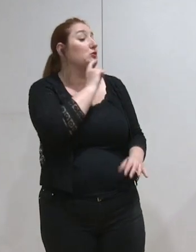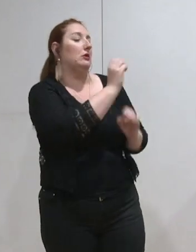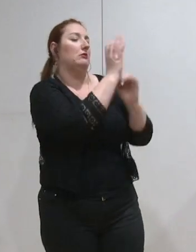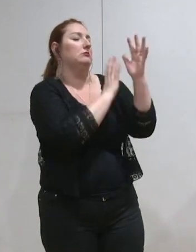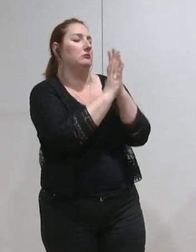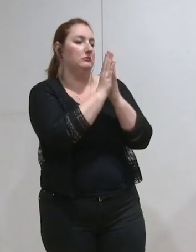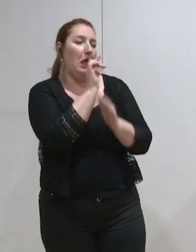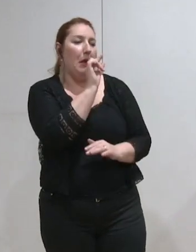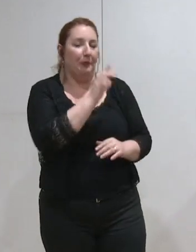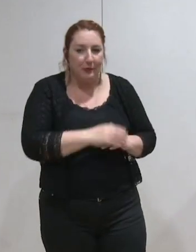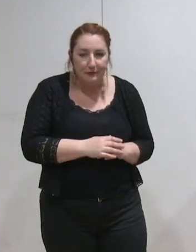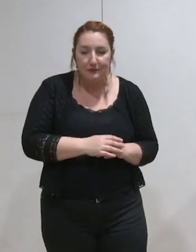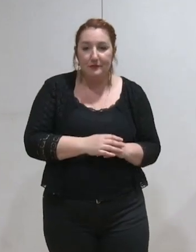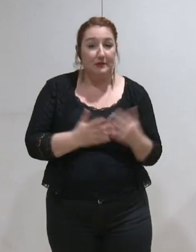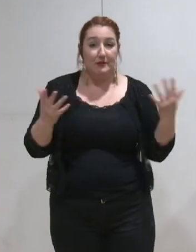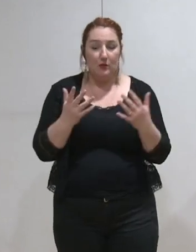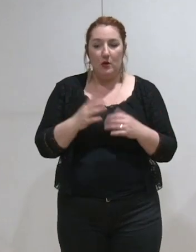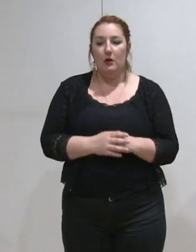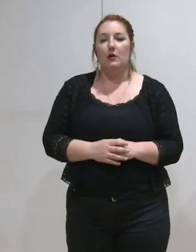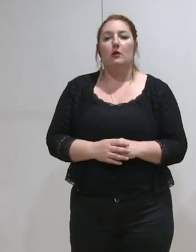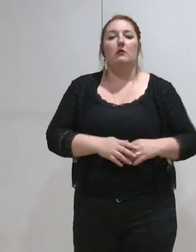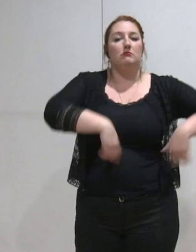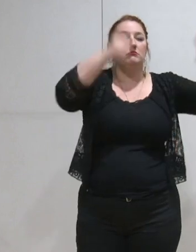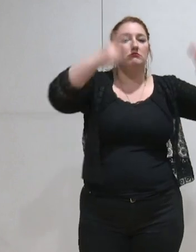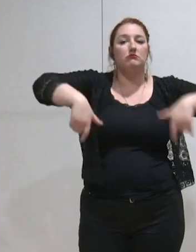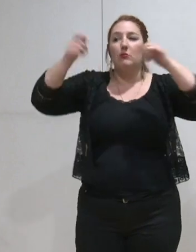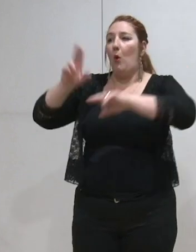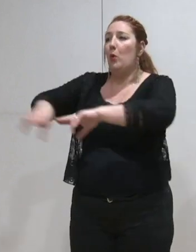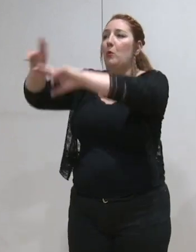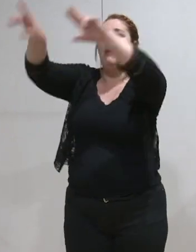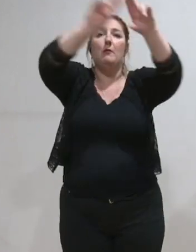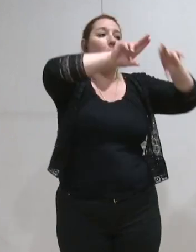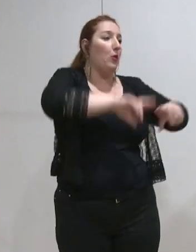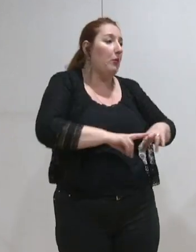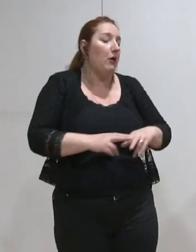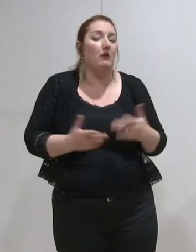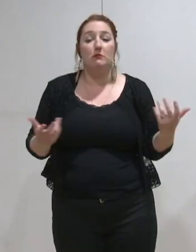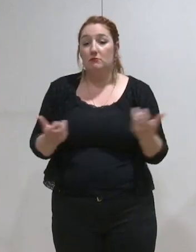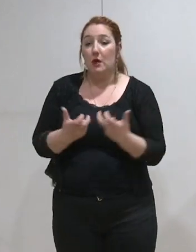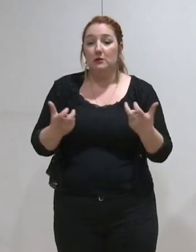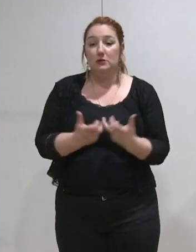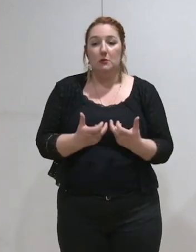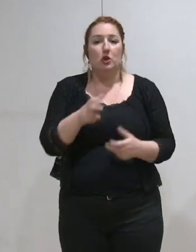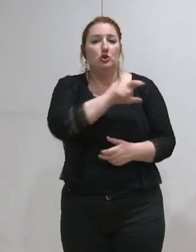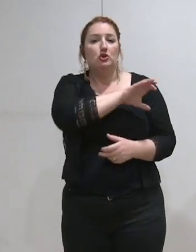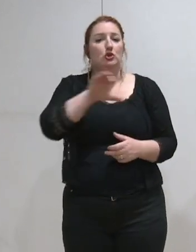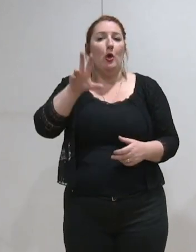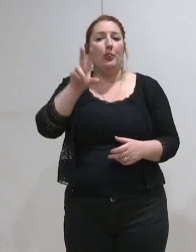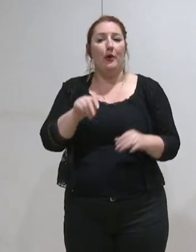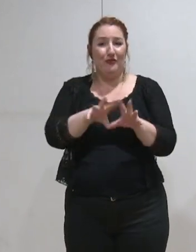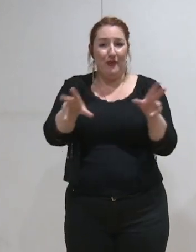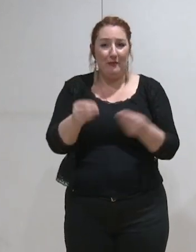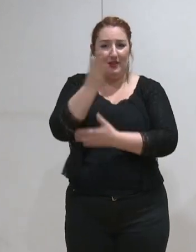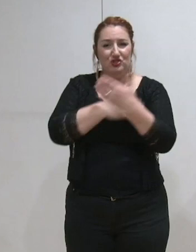c'est les opérations de renouvellement ur je pense en particulier au 130 ménages concernés par la démolition de la barre